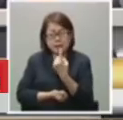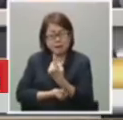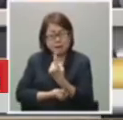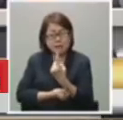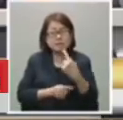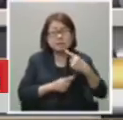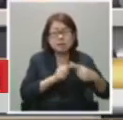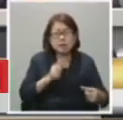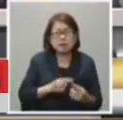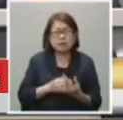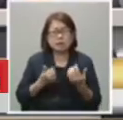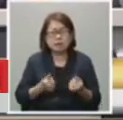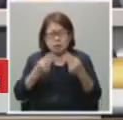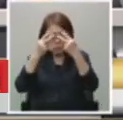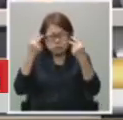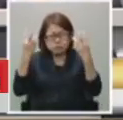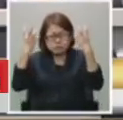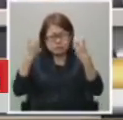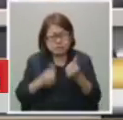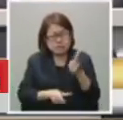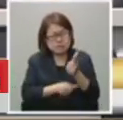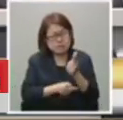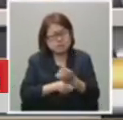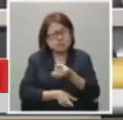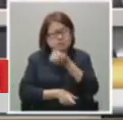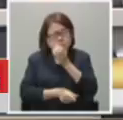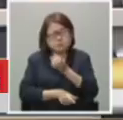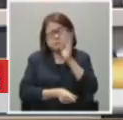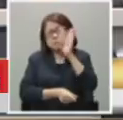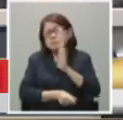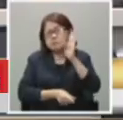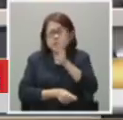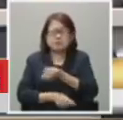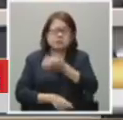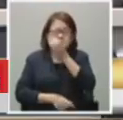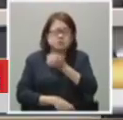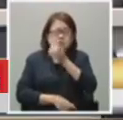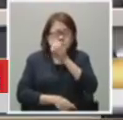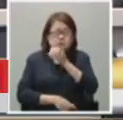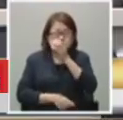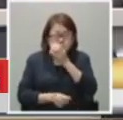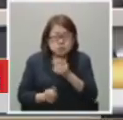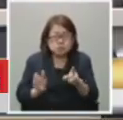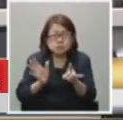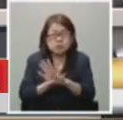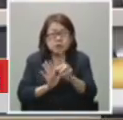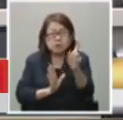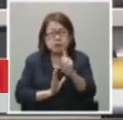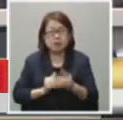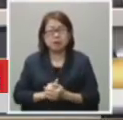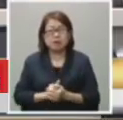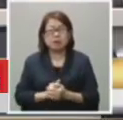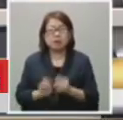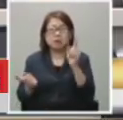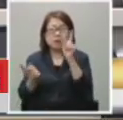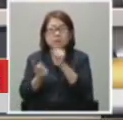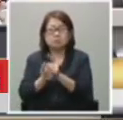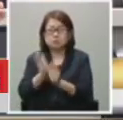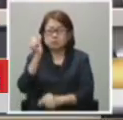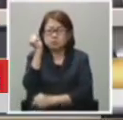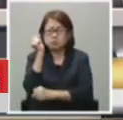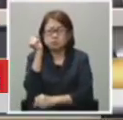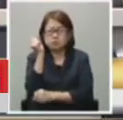จนเวลาจนมันเครียดทำไงครับก็กินเหล้าไงกินเบียร์ไงสุดท้ายท่านประธานครับก็ไปเจอคนจนเขากินเหล้าเ